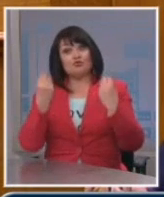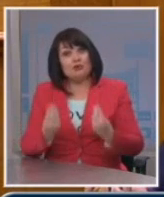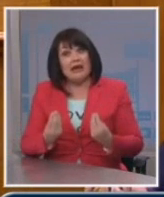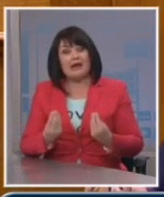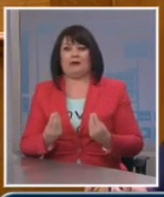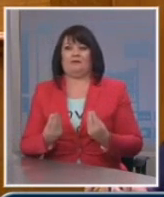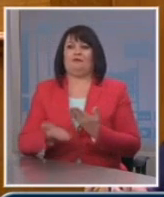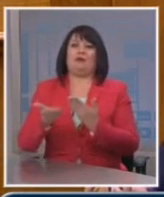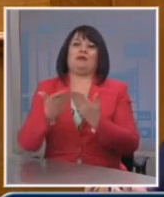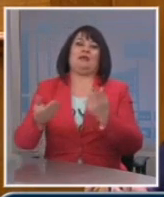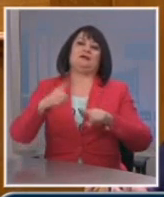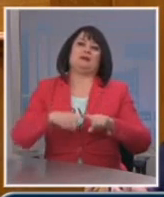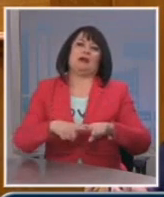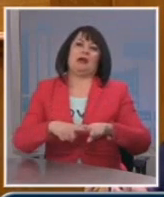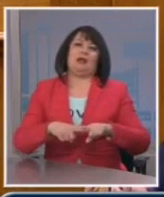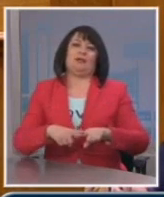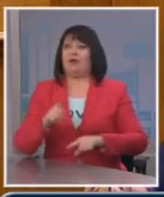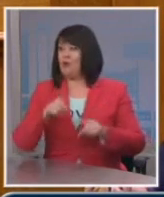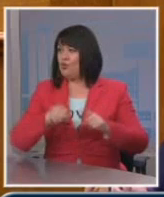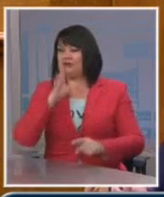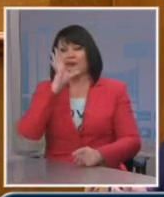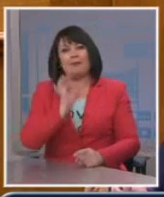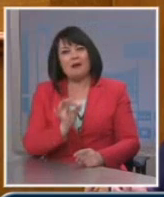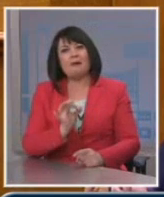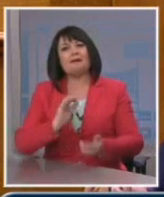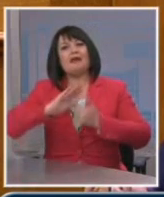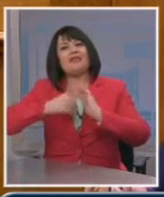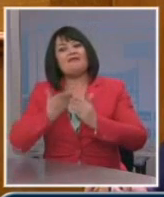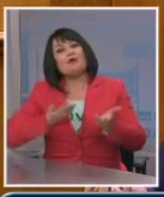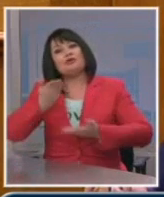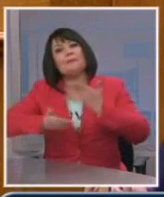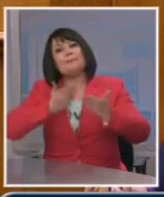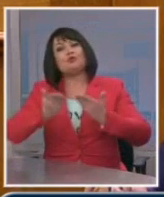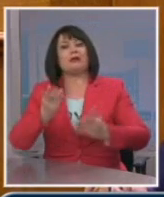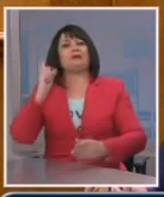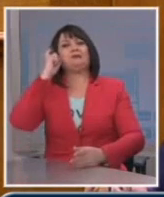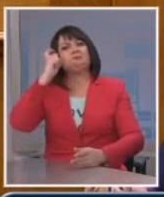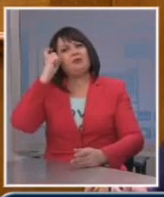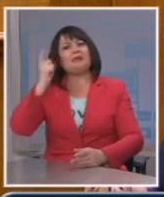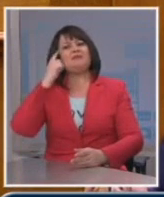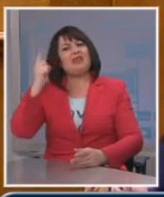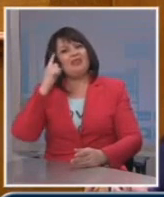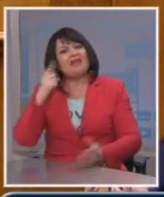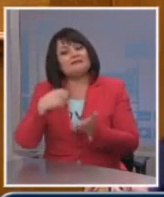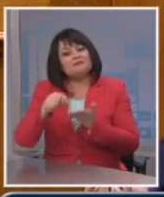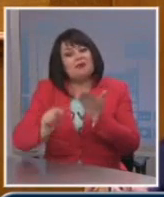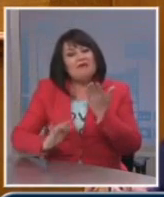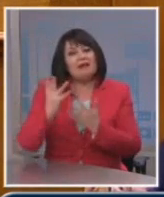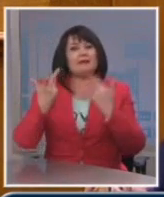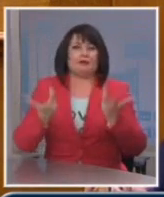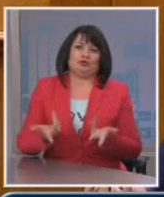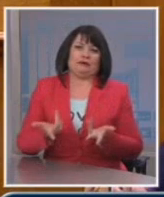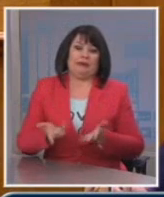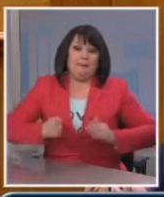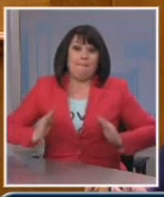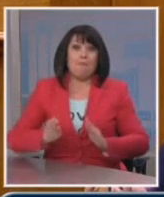τόπο όσοι πραγματικά ενδιαφέρονται να καταθέσουν προτάσεις, σκέψεις και βελτιώσεις για την